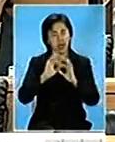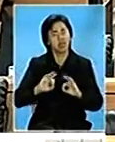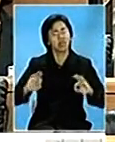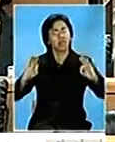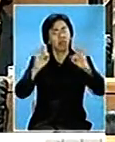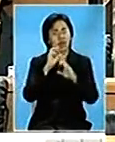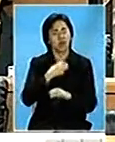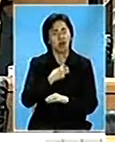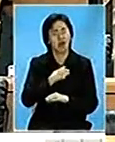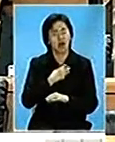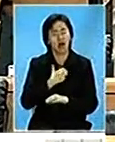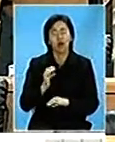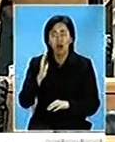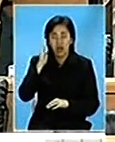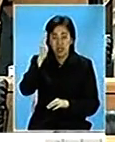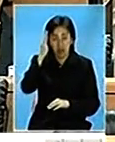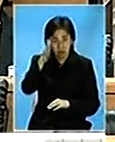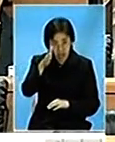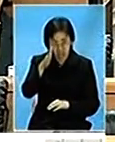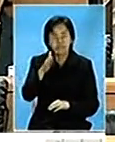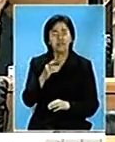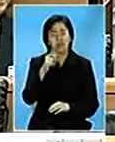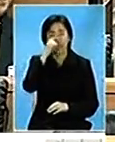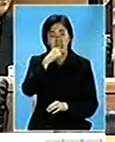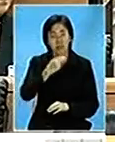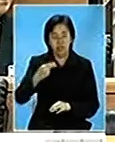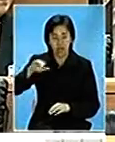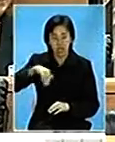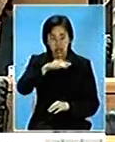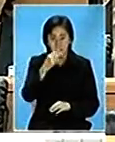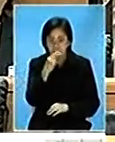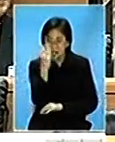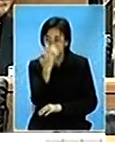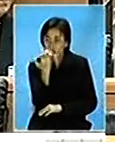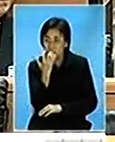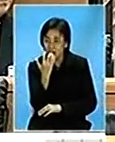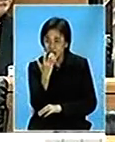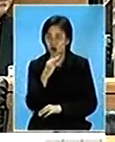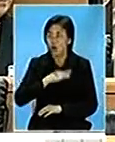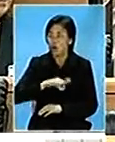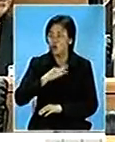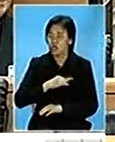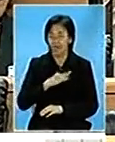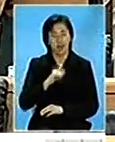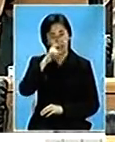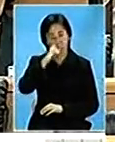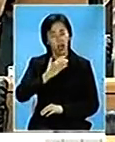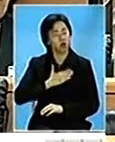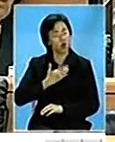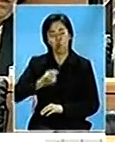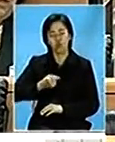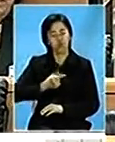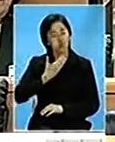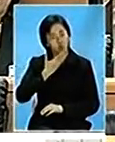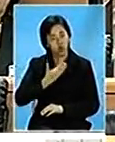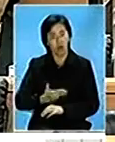ต้นด้วยเพื่อที่จะเป็นสิ่งที่ทุกๆคนได้เห็นในทีวีในลักษณะของการดำรงความเป็นไทยนะคะไม่ว่าจะ